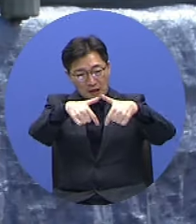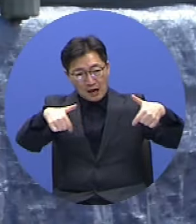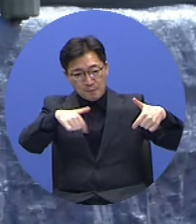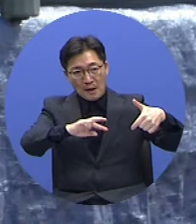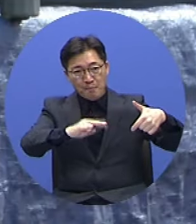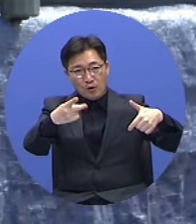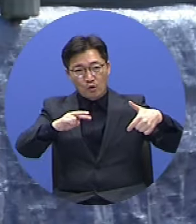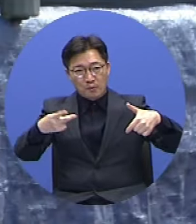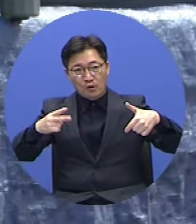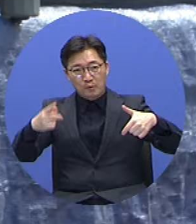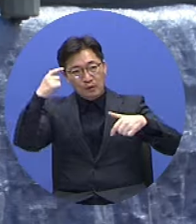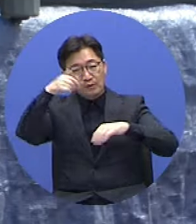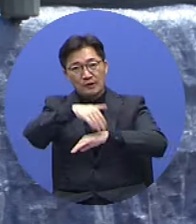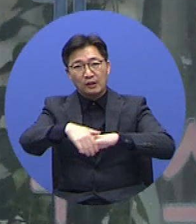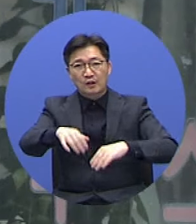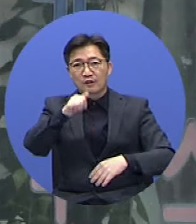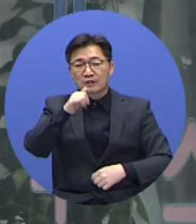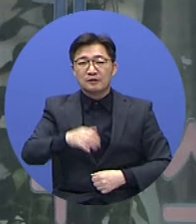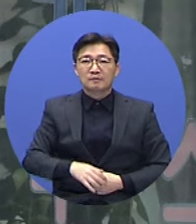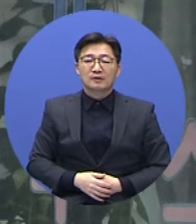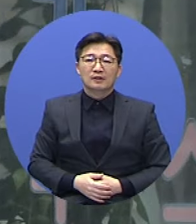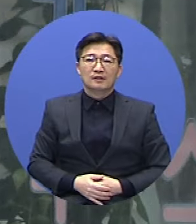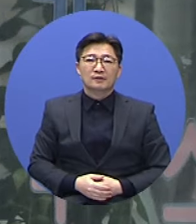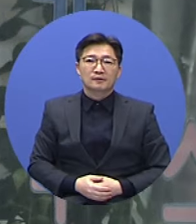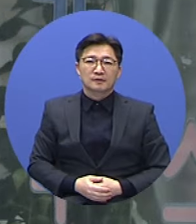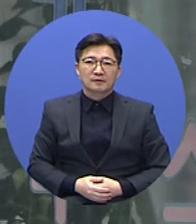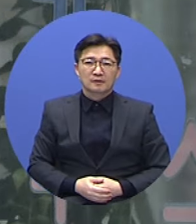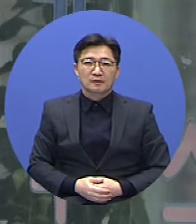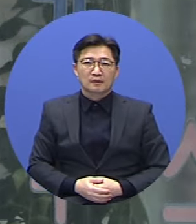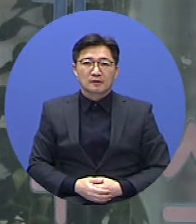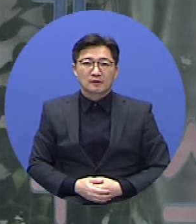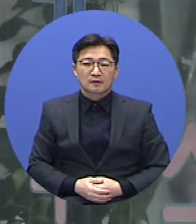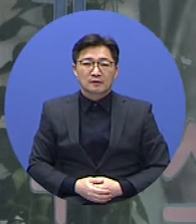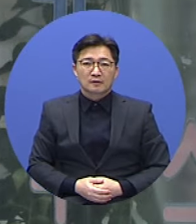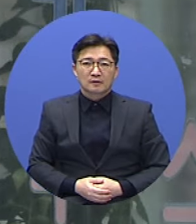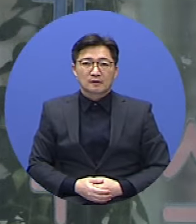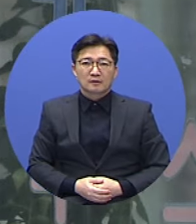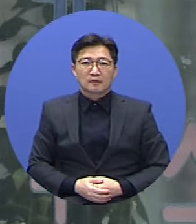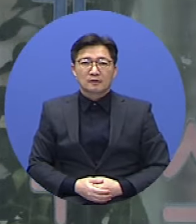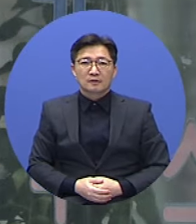간판을 교체할 계획입니다. JTB 뉴스 김진영입니다.